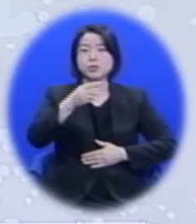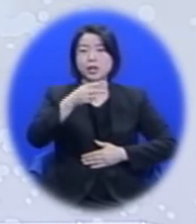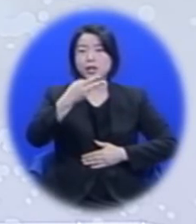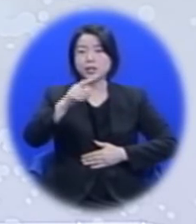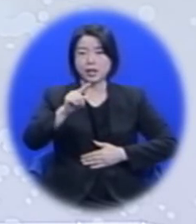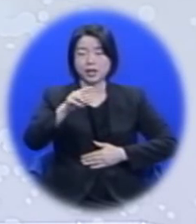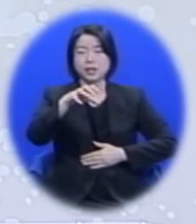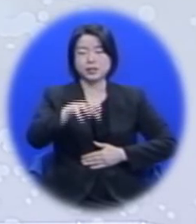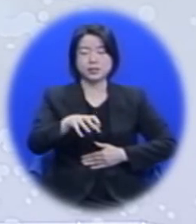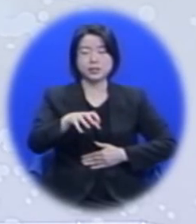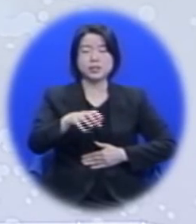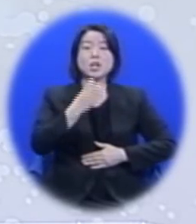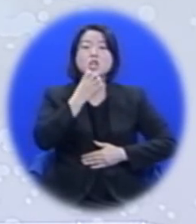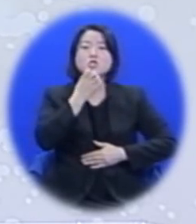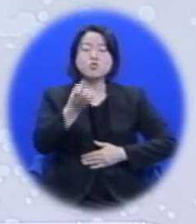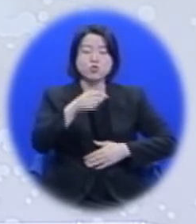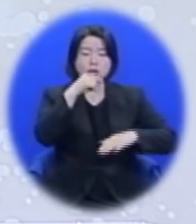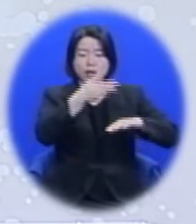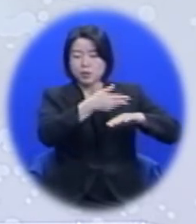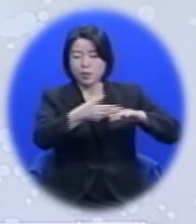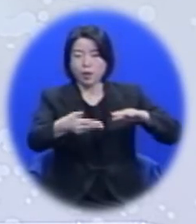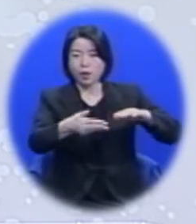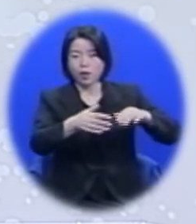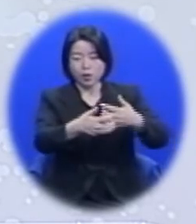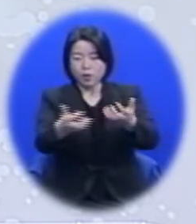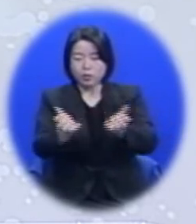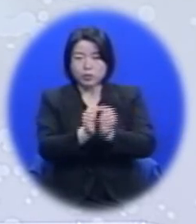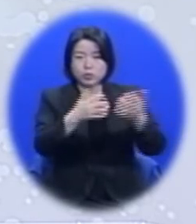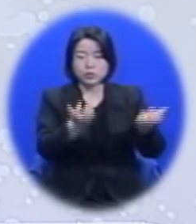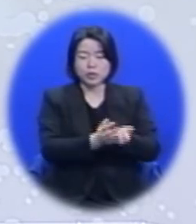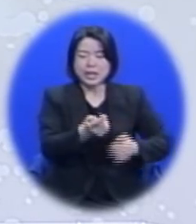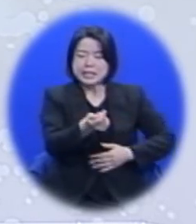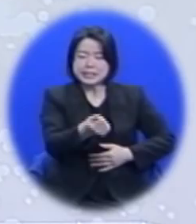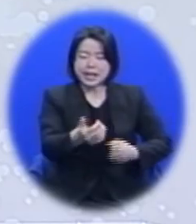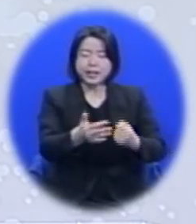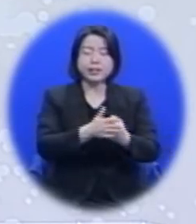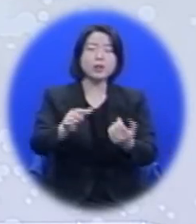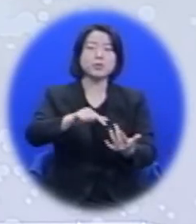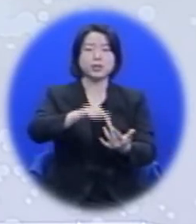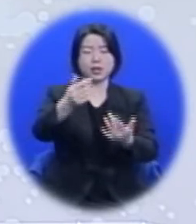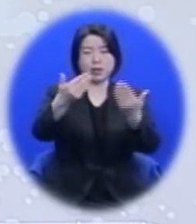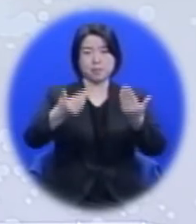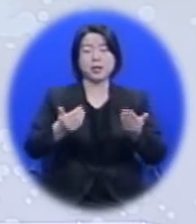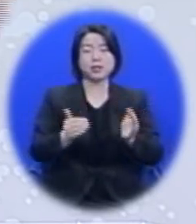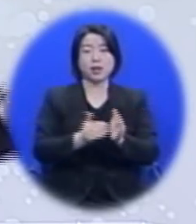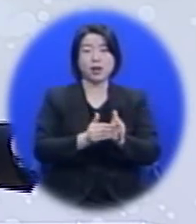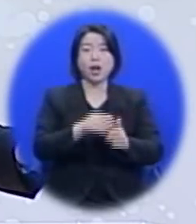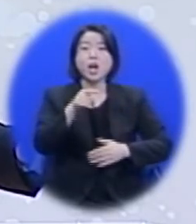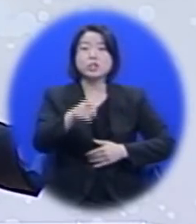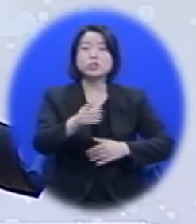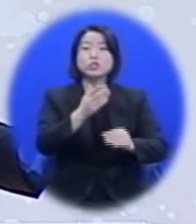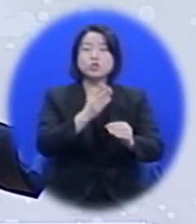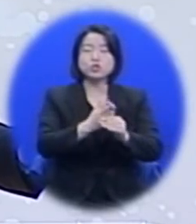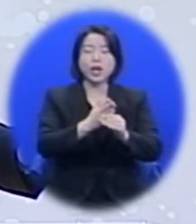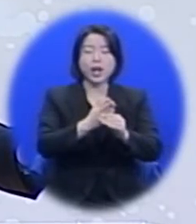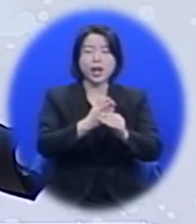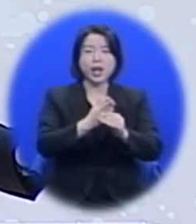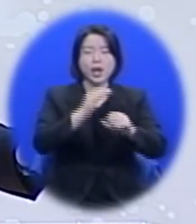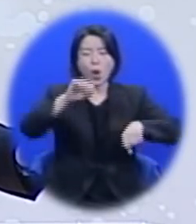족속 중에 작은 이들이었기 때문에 그들이 택함을 받았다는 거죠. 그 중에서도 마구간에